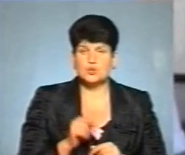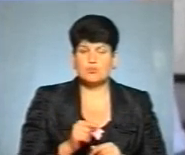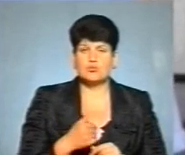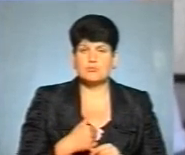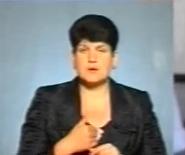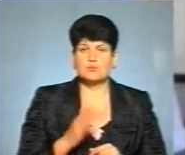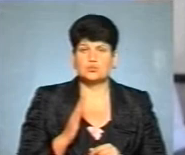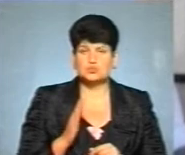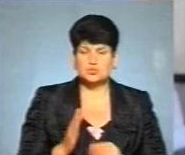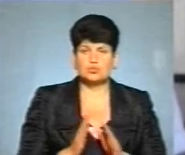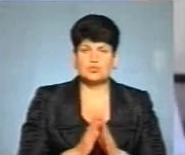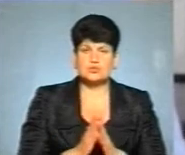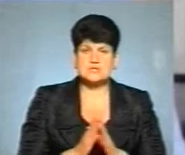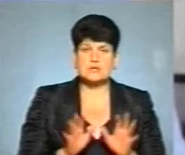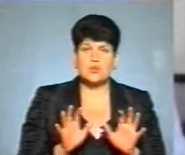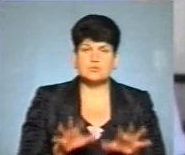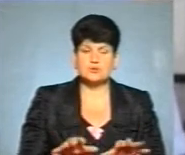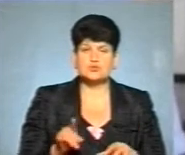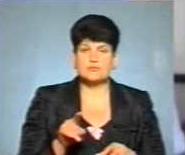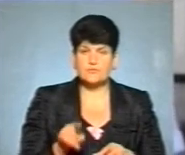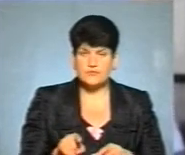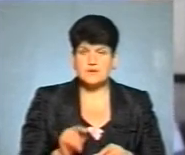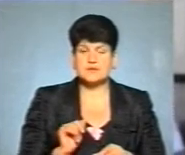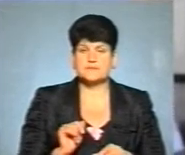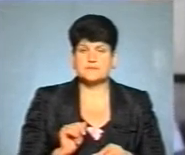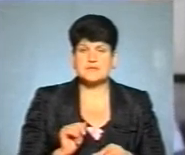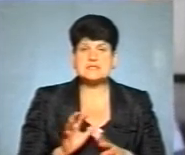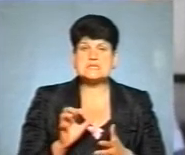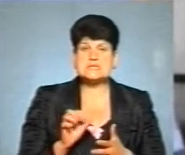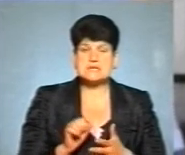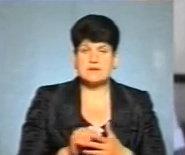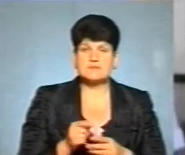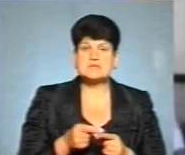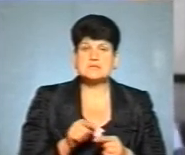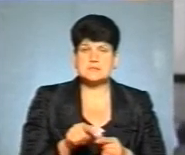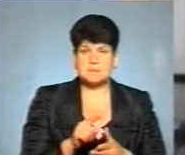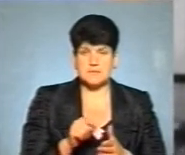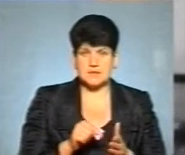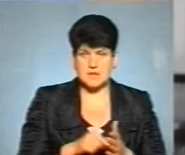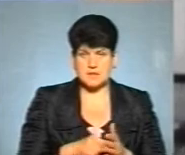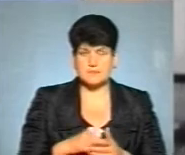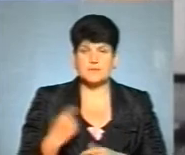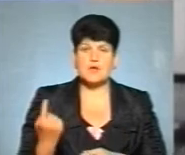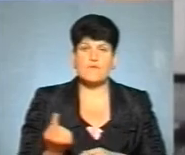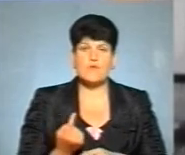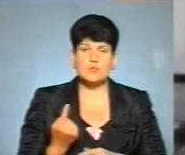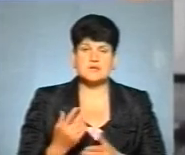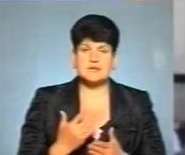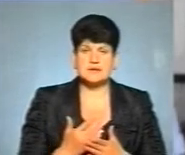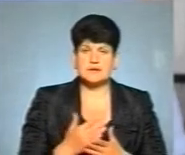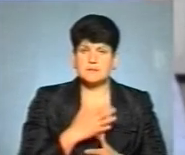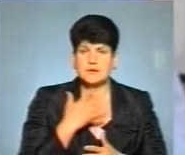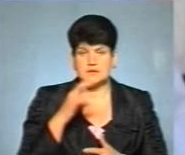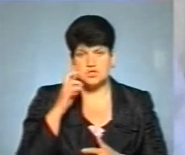будемо просити губернатора, щоб він, власне, зайнявся тим питанням. В області є ряд